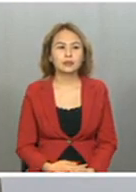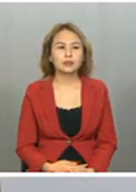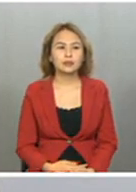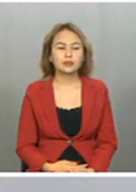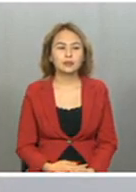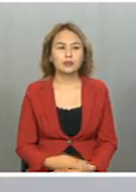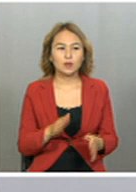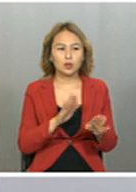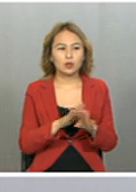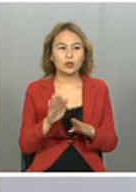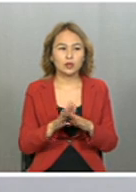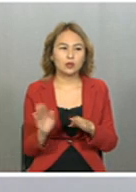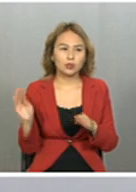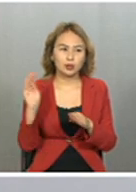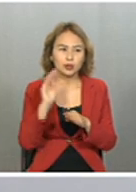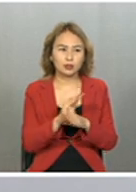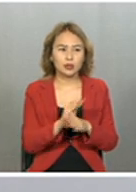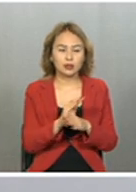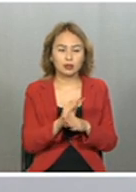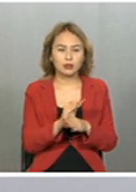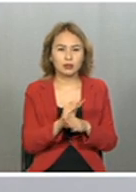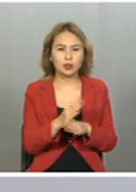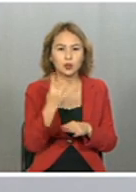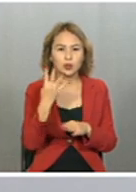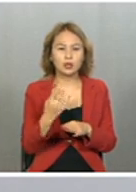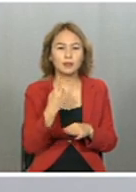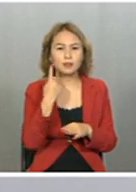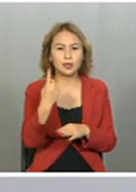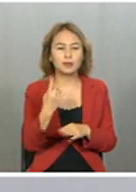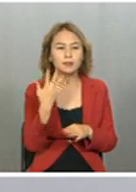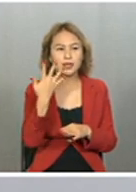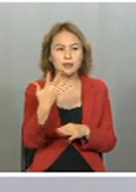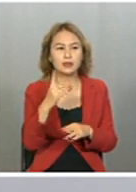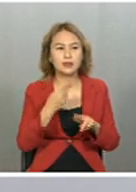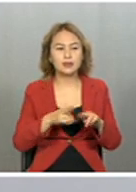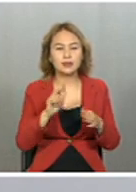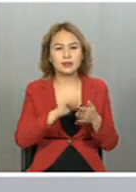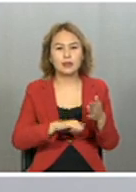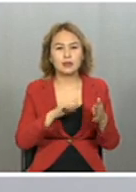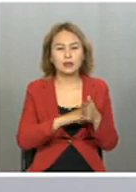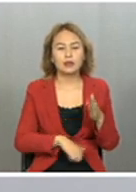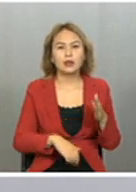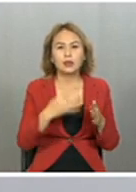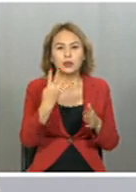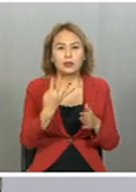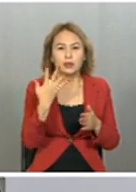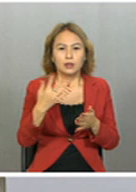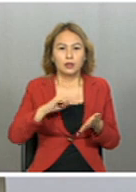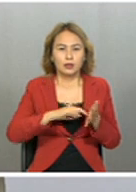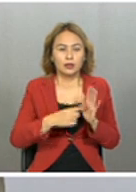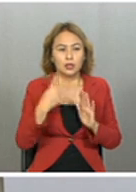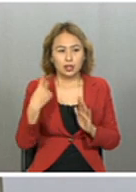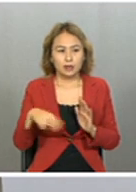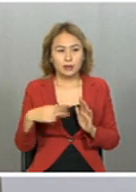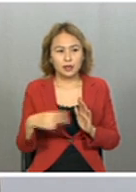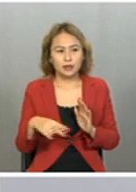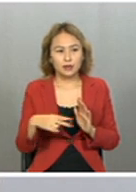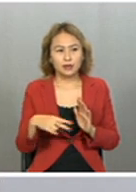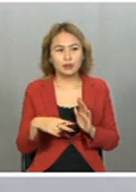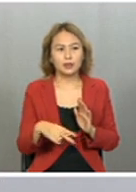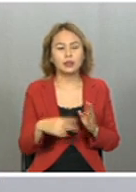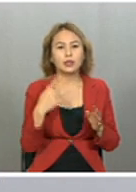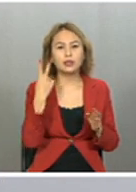көбейткіш берейік. 4-тен 1-ге 5-тен беремін, себебі 4 пен 5-тің көбейтінісі 20-ны береді. 10-нан